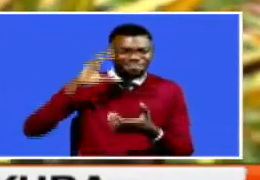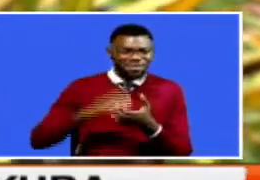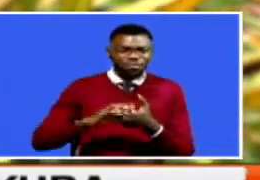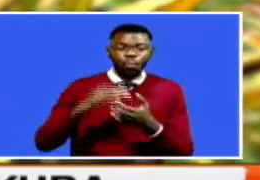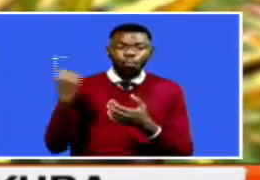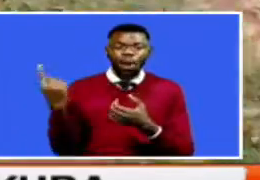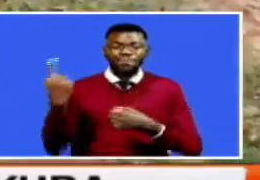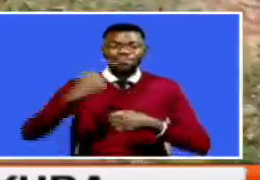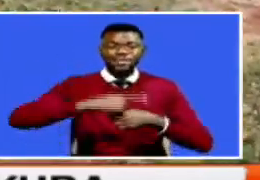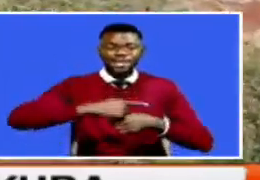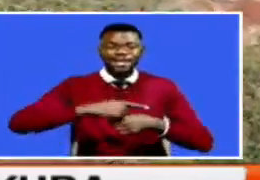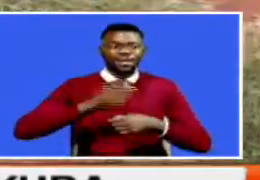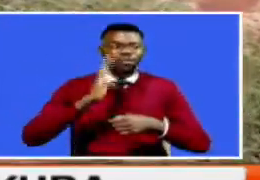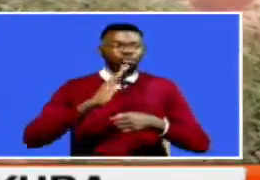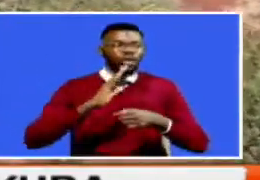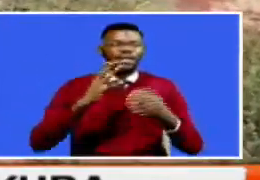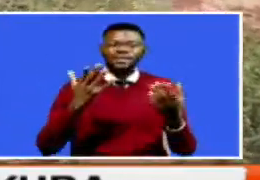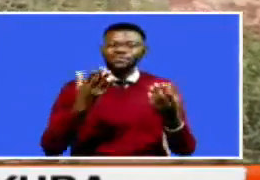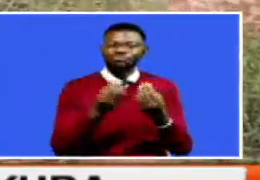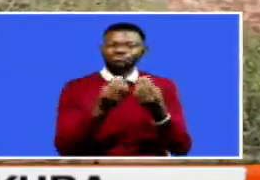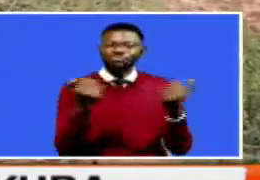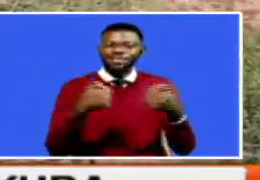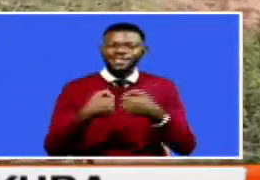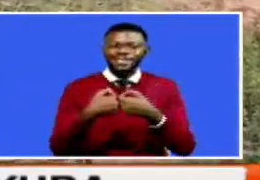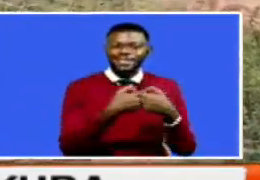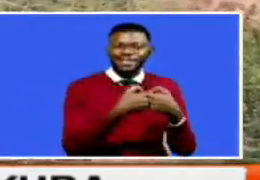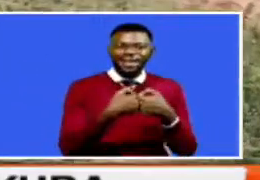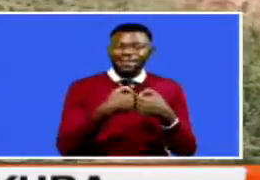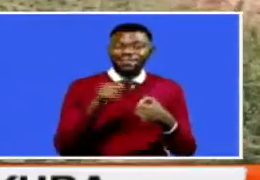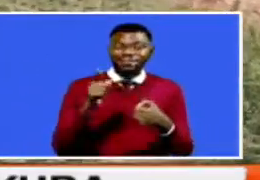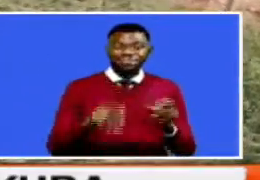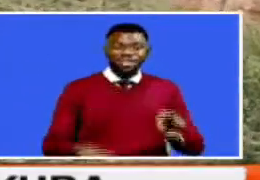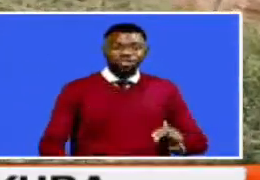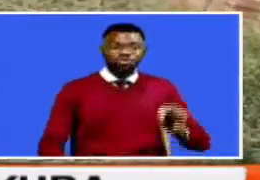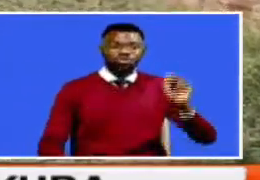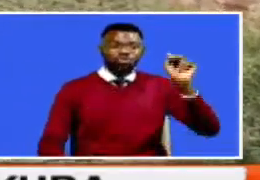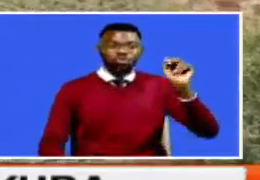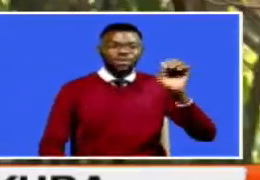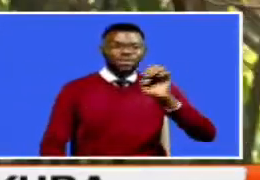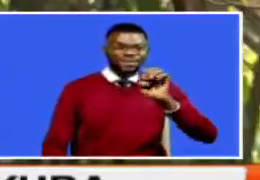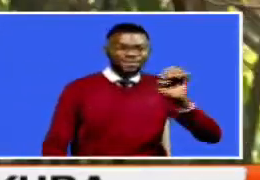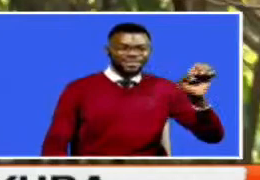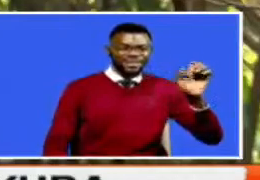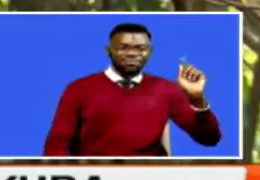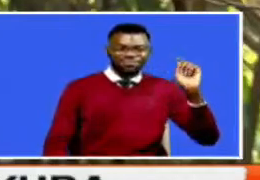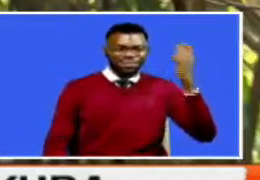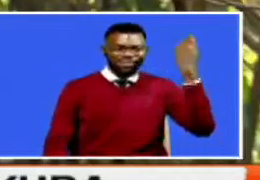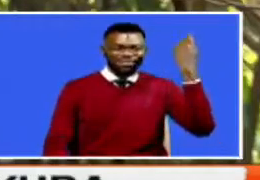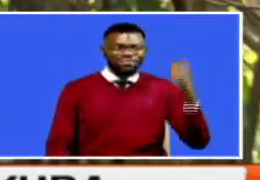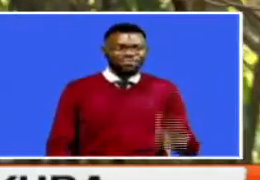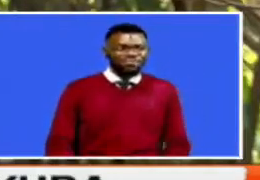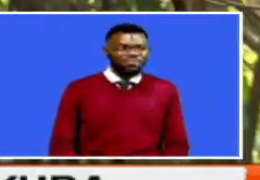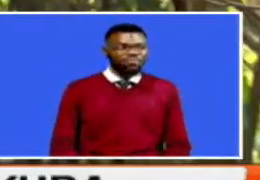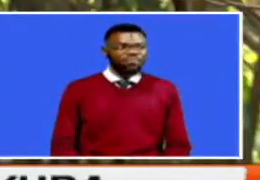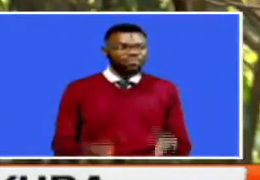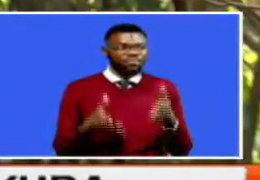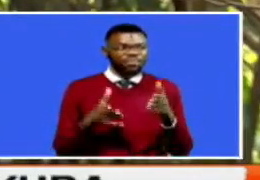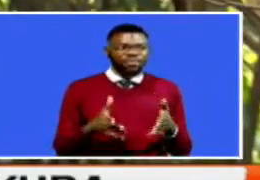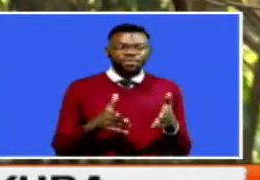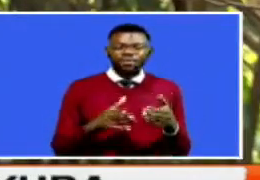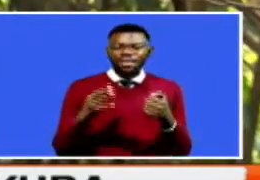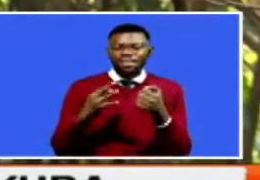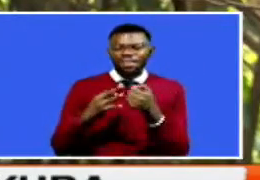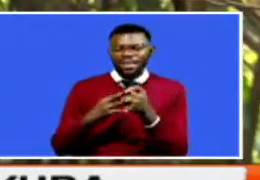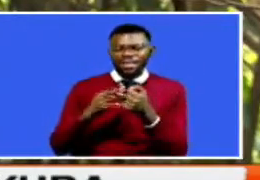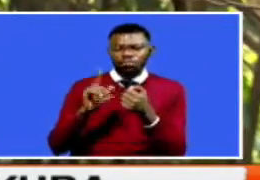mwanga utaonekana kwenye eneo anakotoka, eneo la kaskazini ya Kenya. Sasa hivi asilimia 80 ya